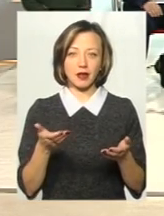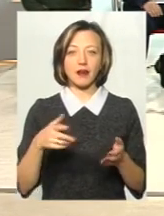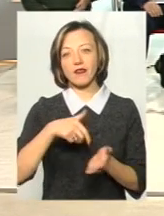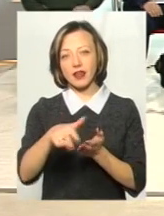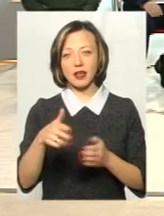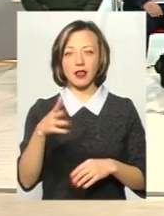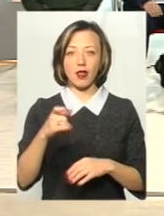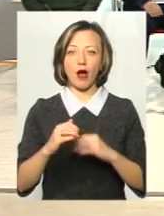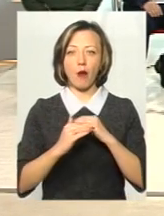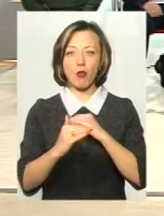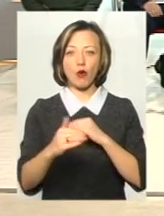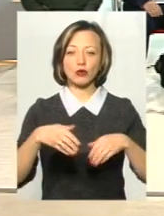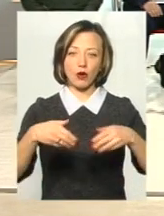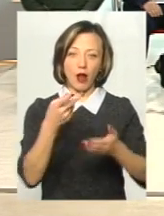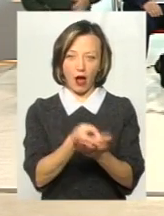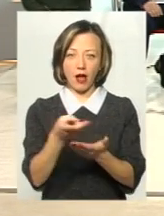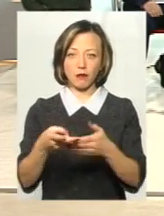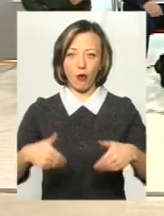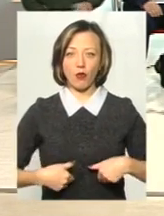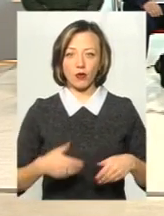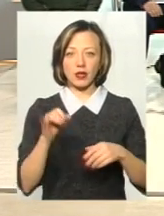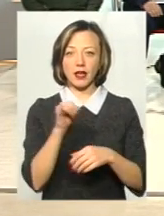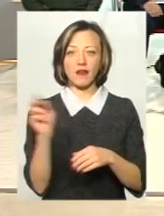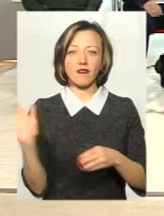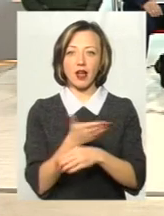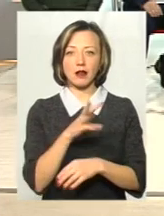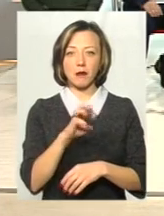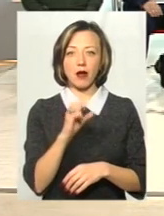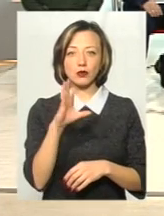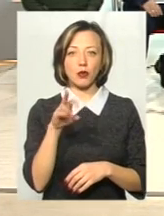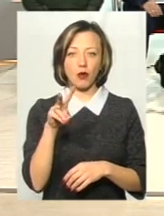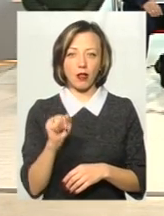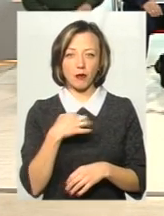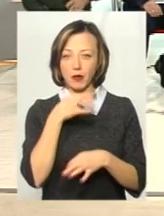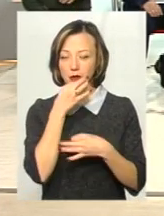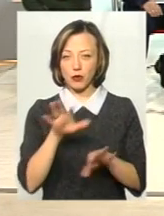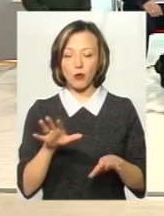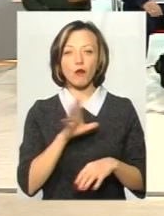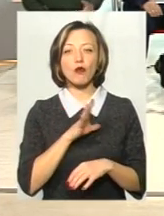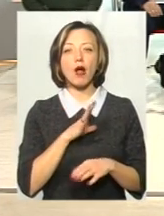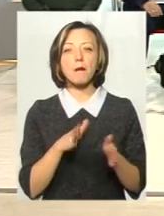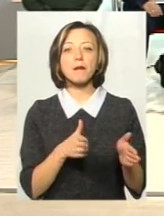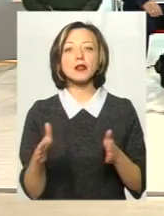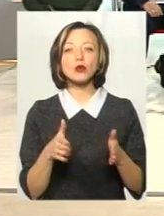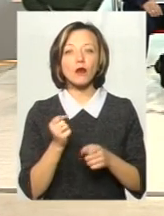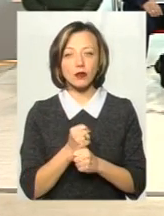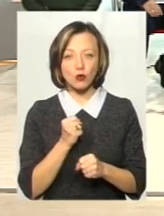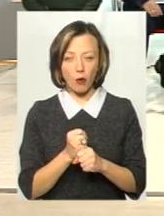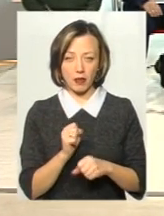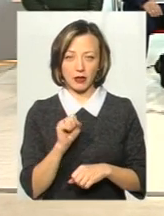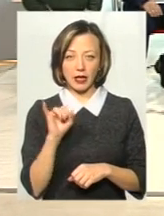вийдіть там на площу, лягте, поголодуйте і викиньте Масола, бо він нам не подобається. була підготовка зроблена,